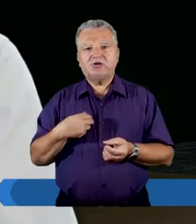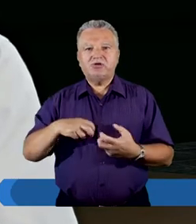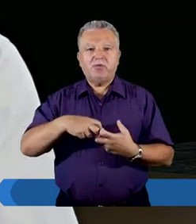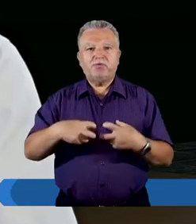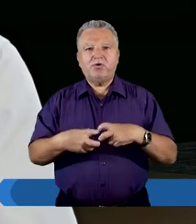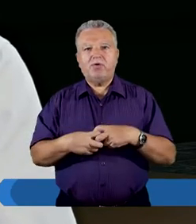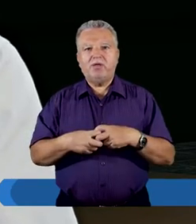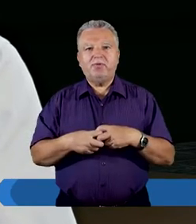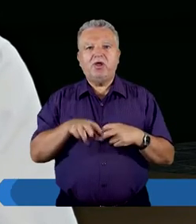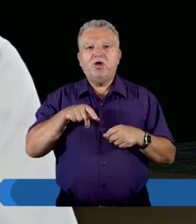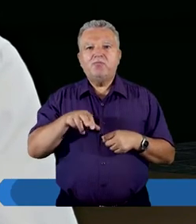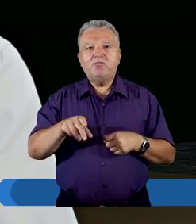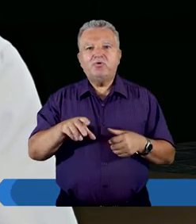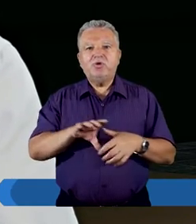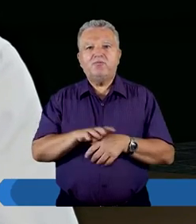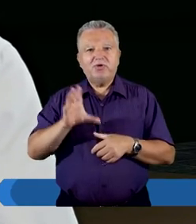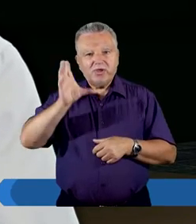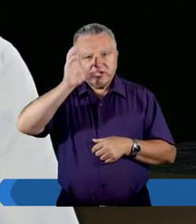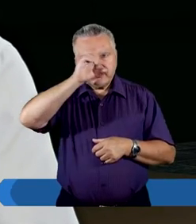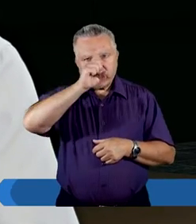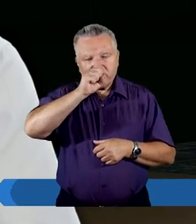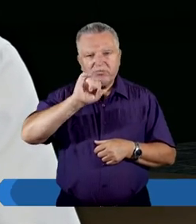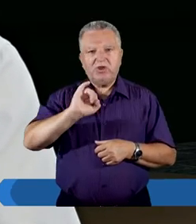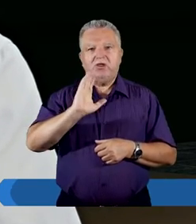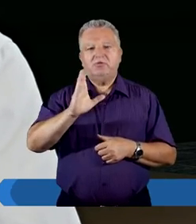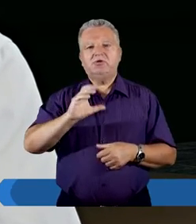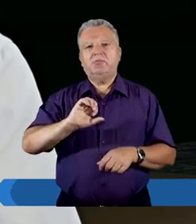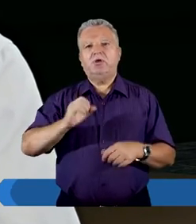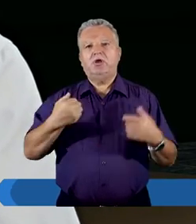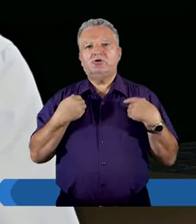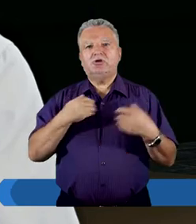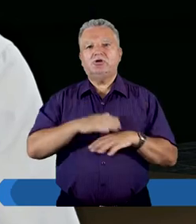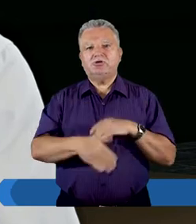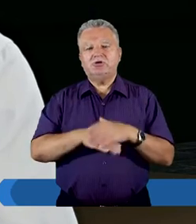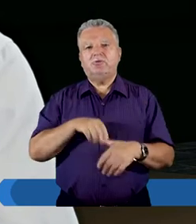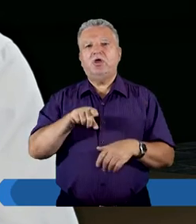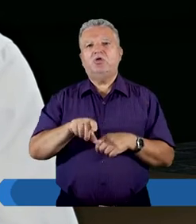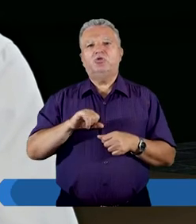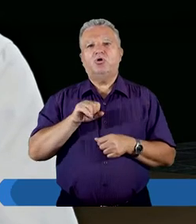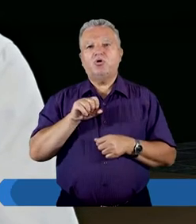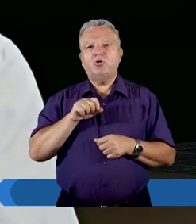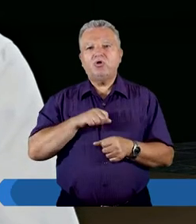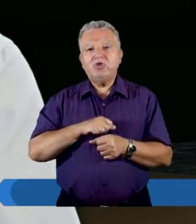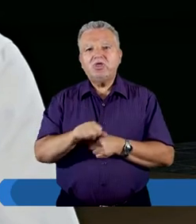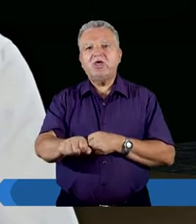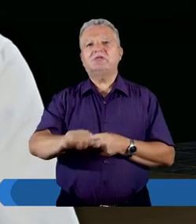problemy pójdą jak gdyby w zapomnienie i później będziemy żyć szczęśliwie, no to jest jakieś